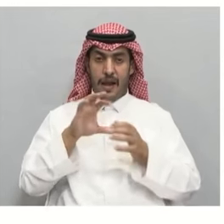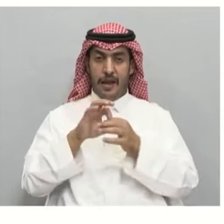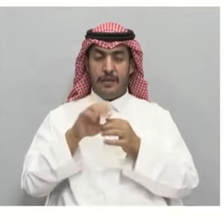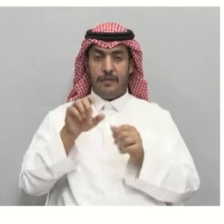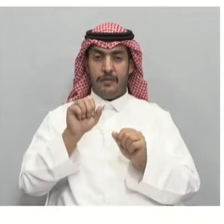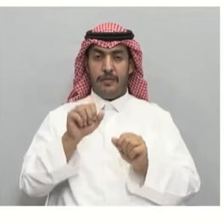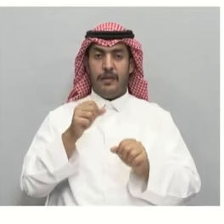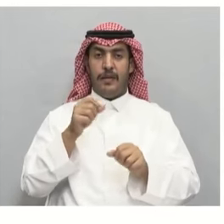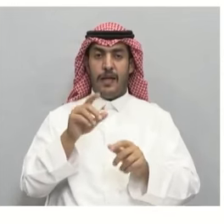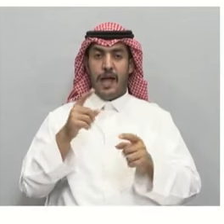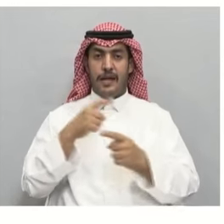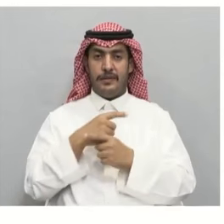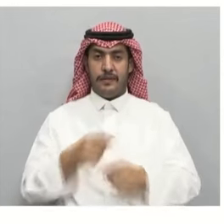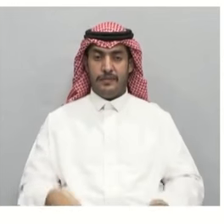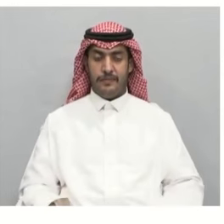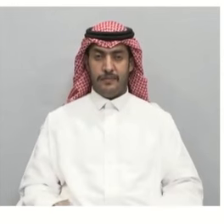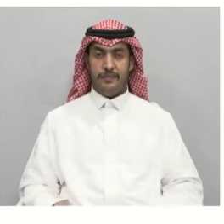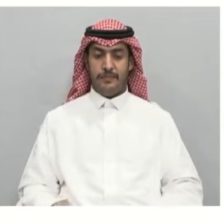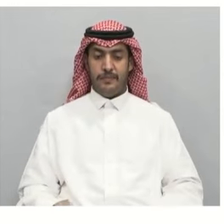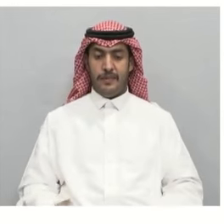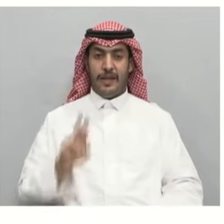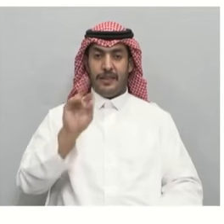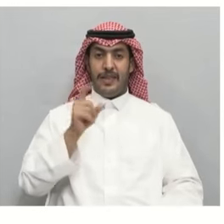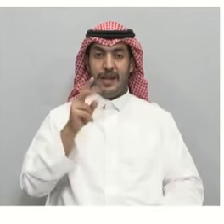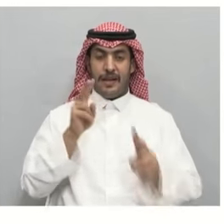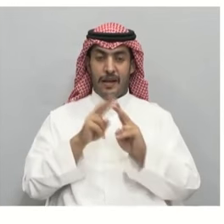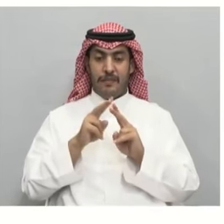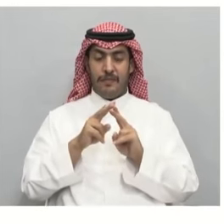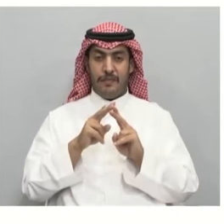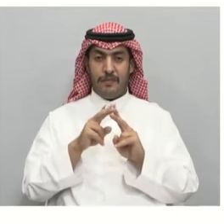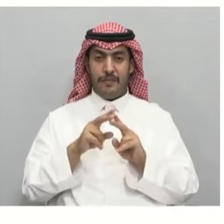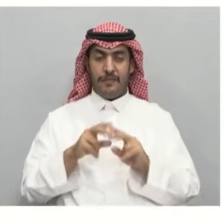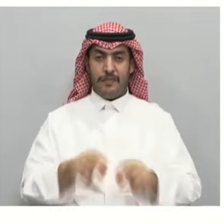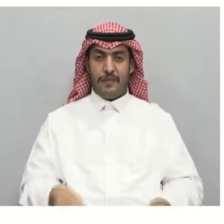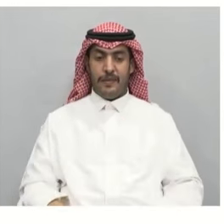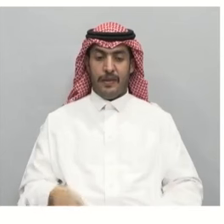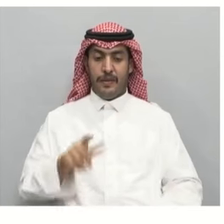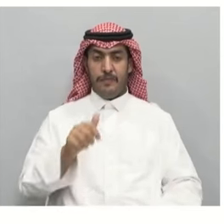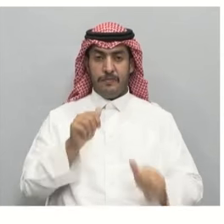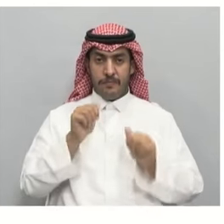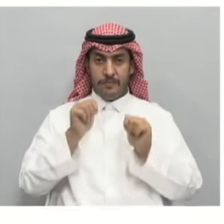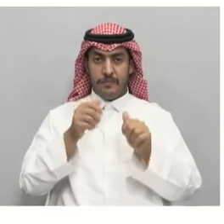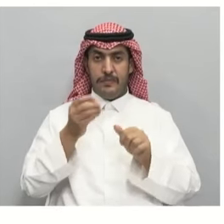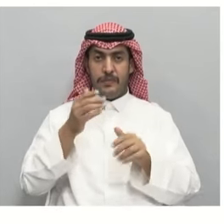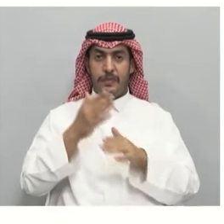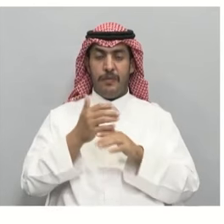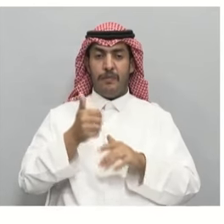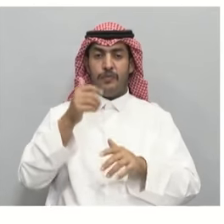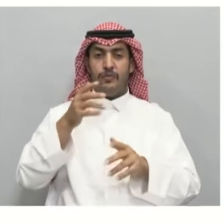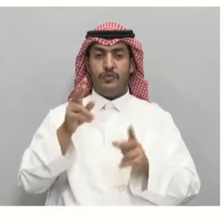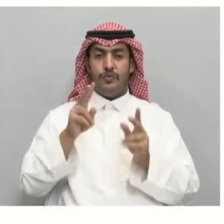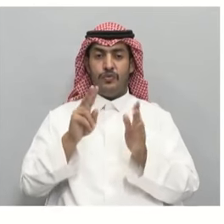علاقه عكسيه ايضا التيار الكهربائي لما نتكلم انه يبذل قوه تسبب حركه